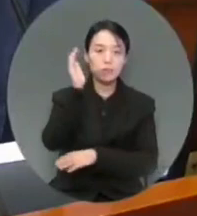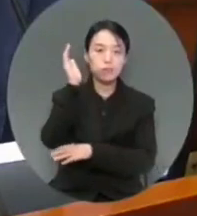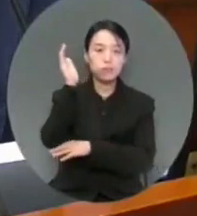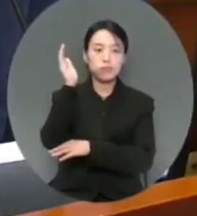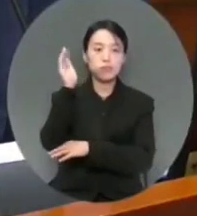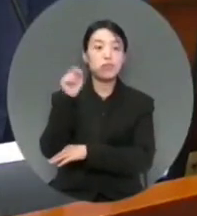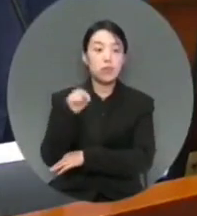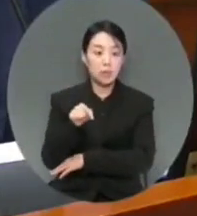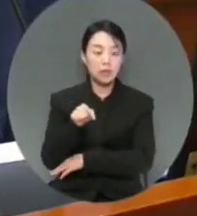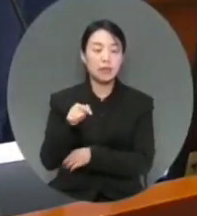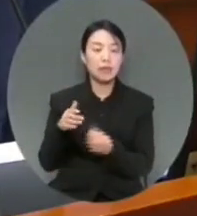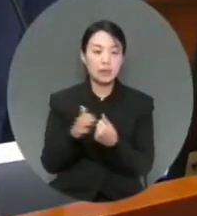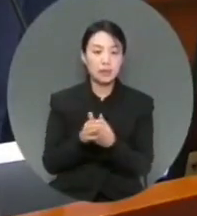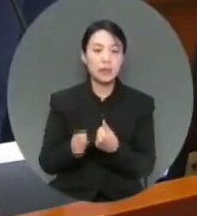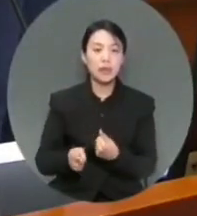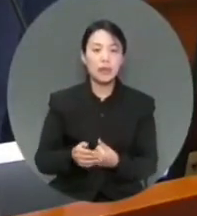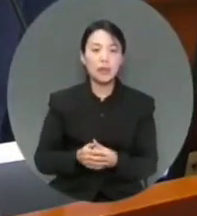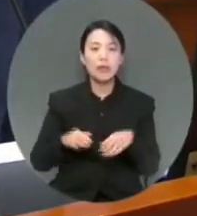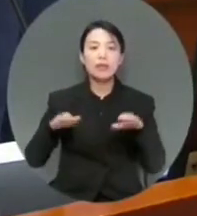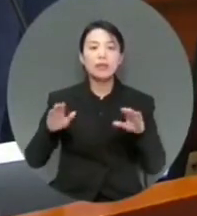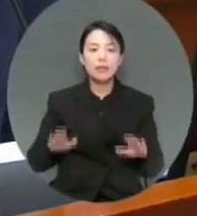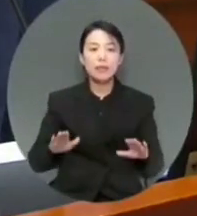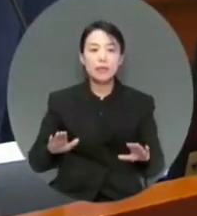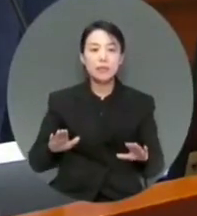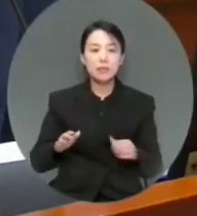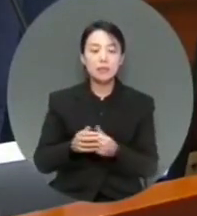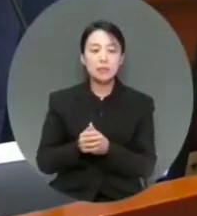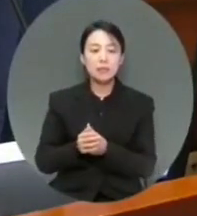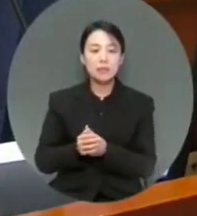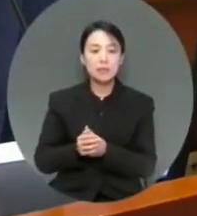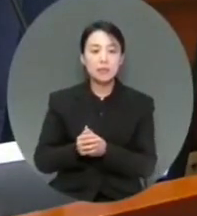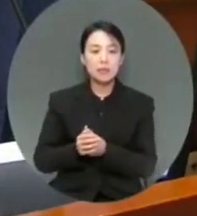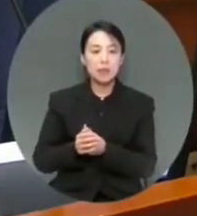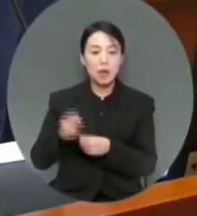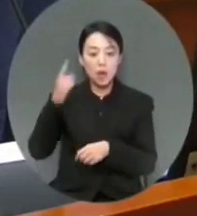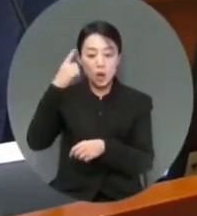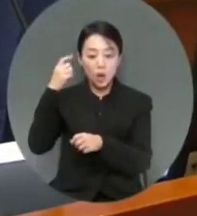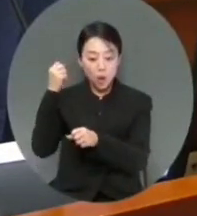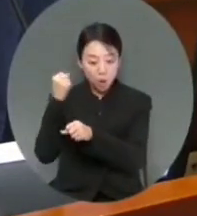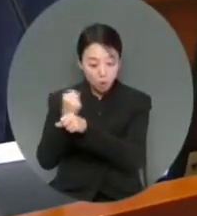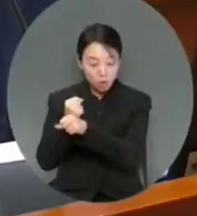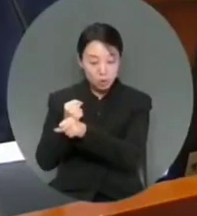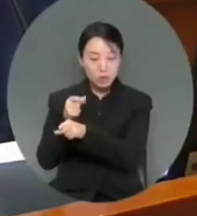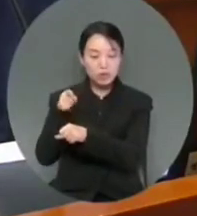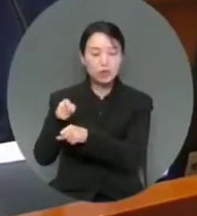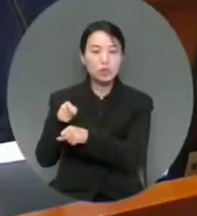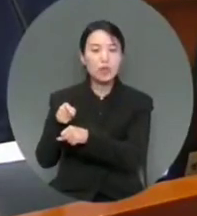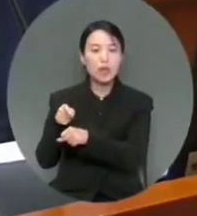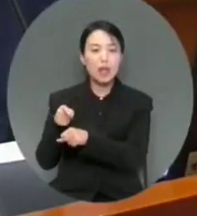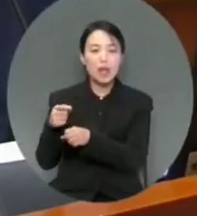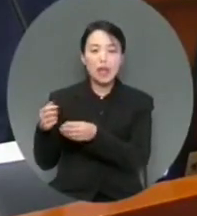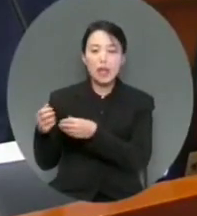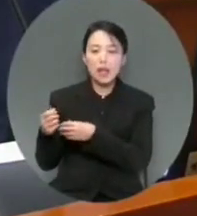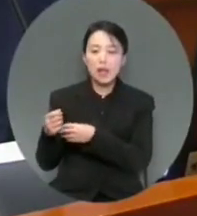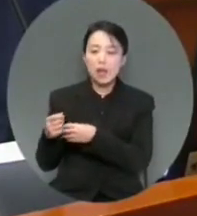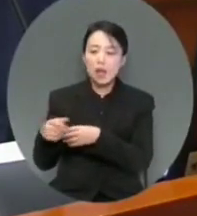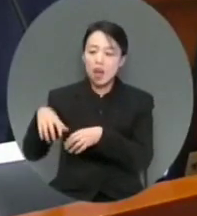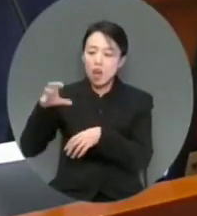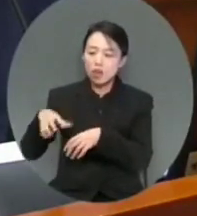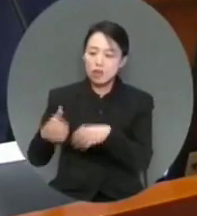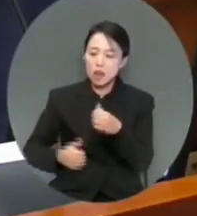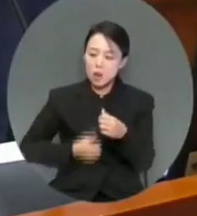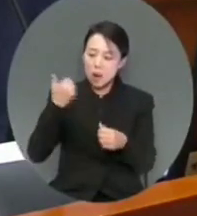하시는 거니까, 지금 현재 과학기술계가 가지고 있는 사기 저하나 불만, 현장의 분노 이런 것들 매우